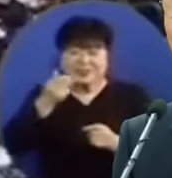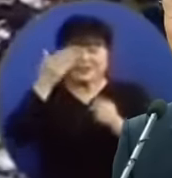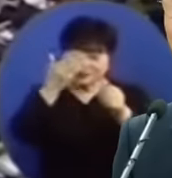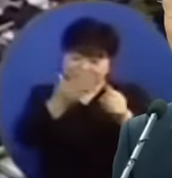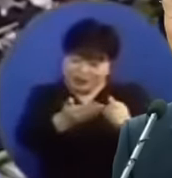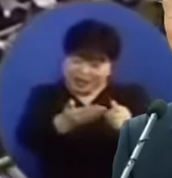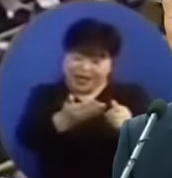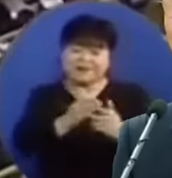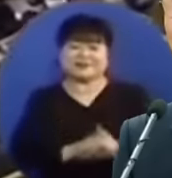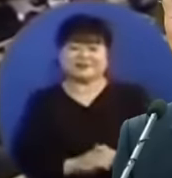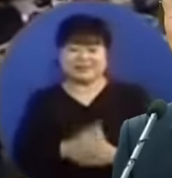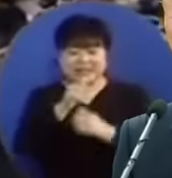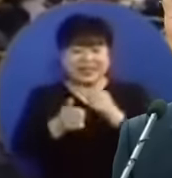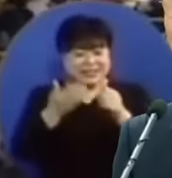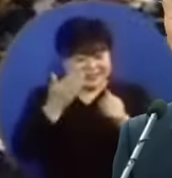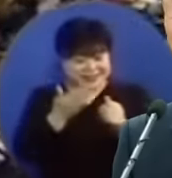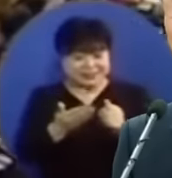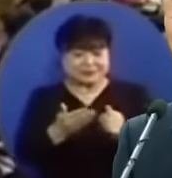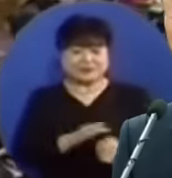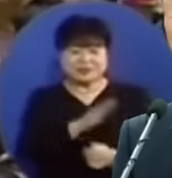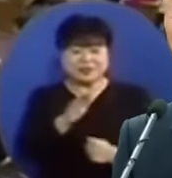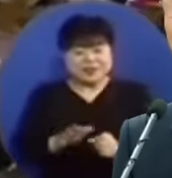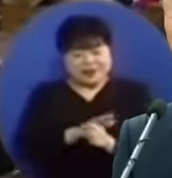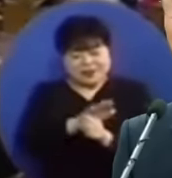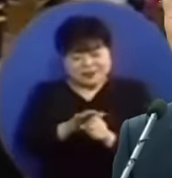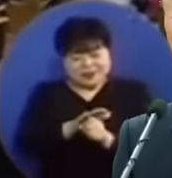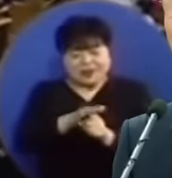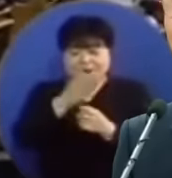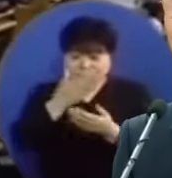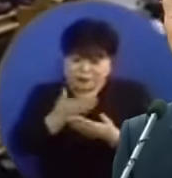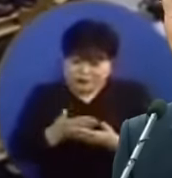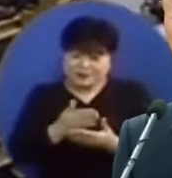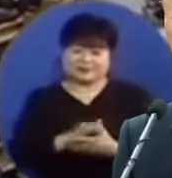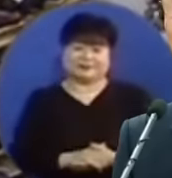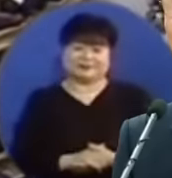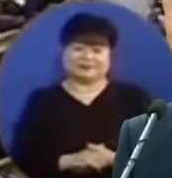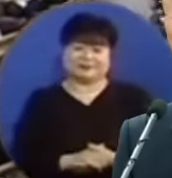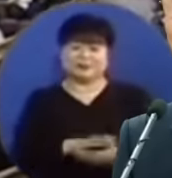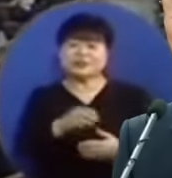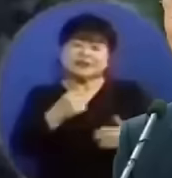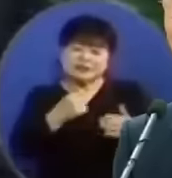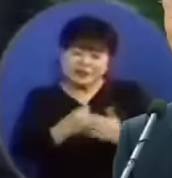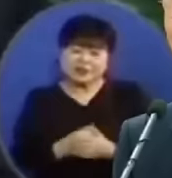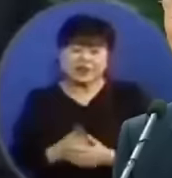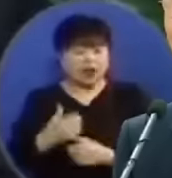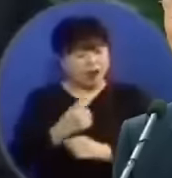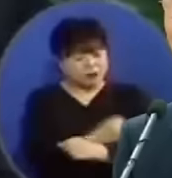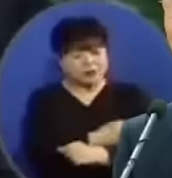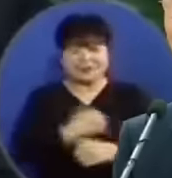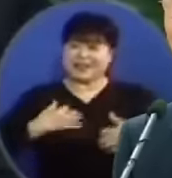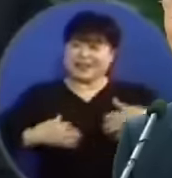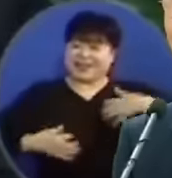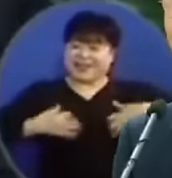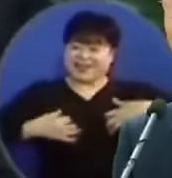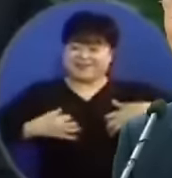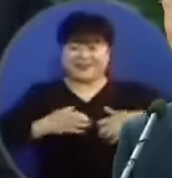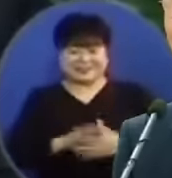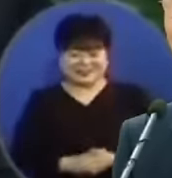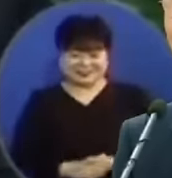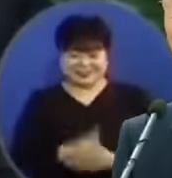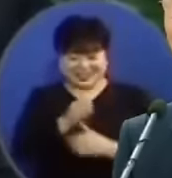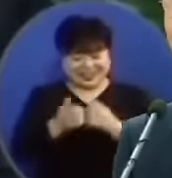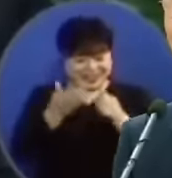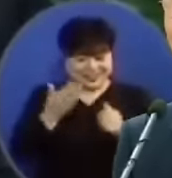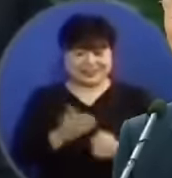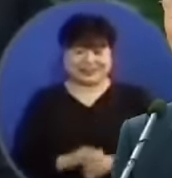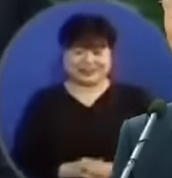얻게 하려 하십니다. 하나님은 우리를 사랑하고 우리 때문에 엄청나게 기뻐하시는 것입니다.